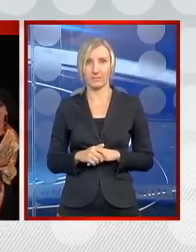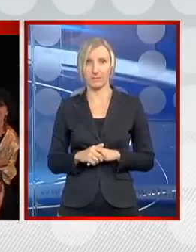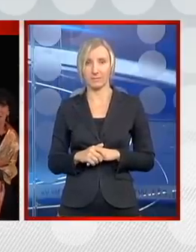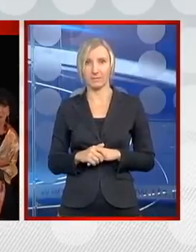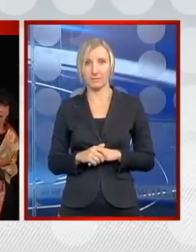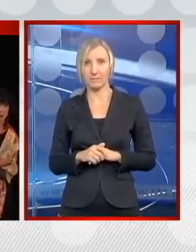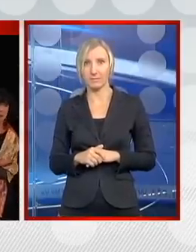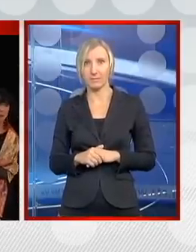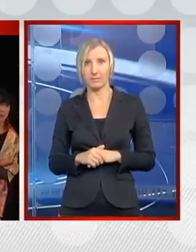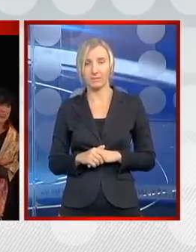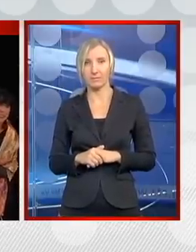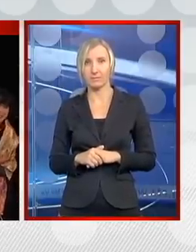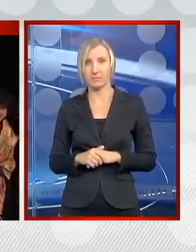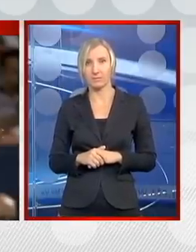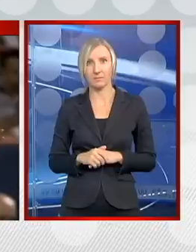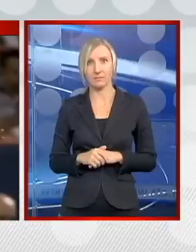avgusta.